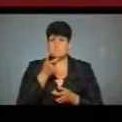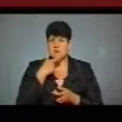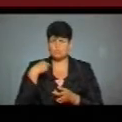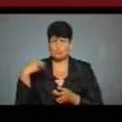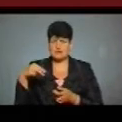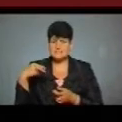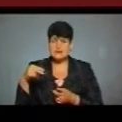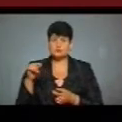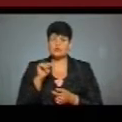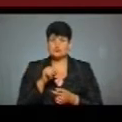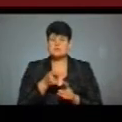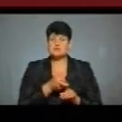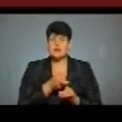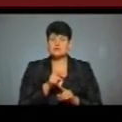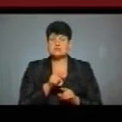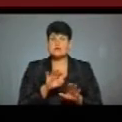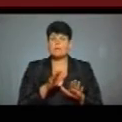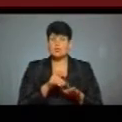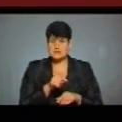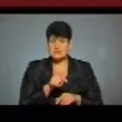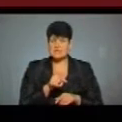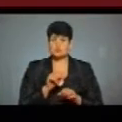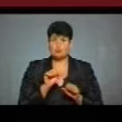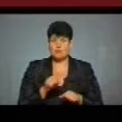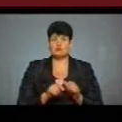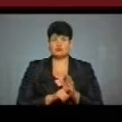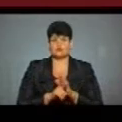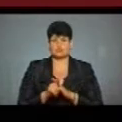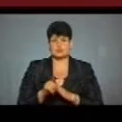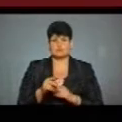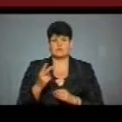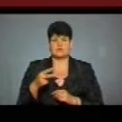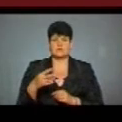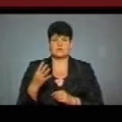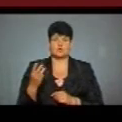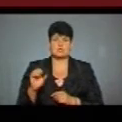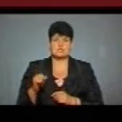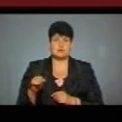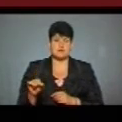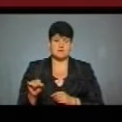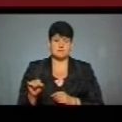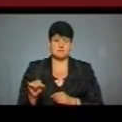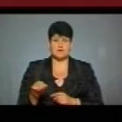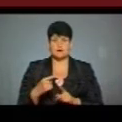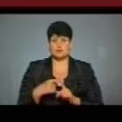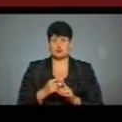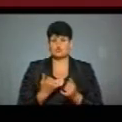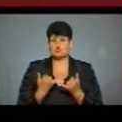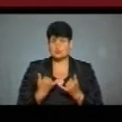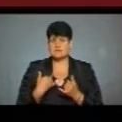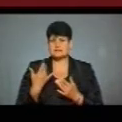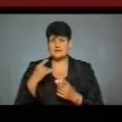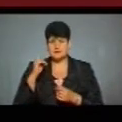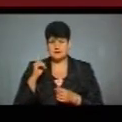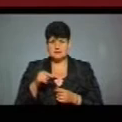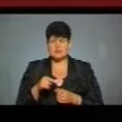стосовно саме оцих от подій, які можуть розпочатись на 4 серпня. І плюс сьогодні, наскільки я знаю, на те, що